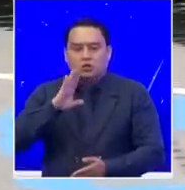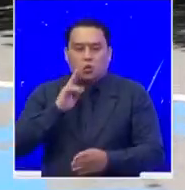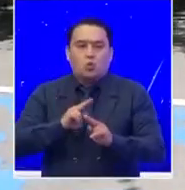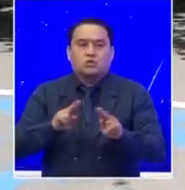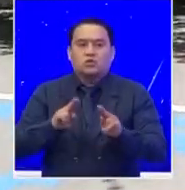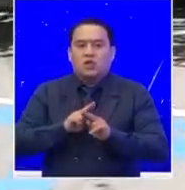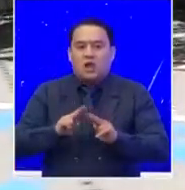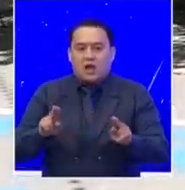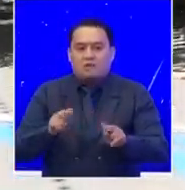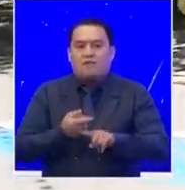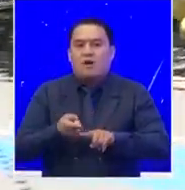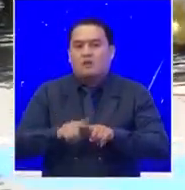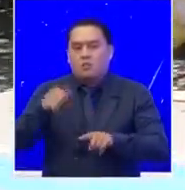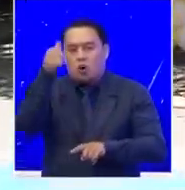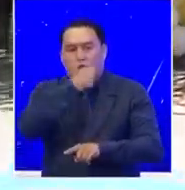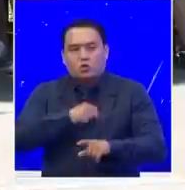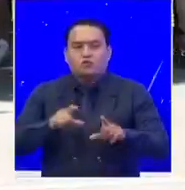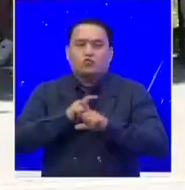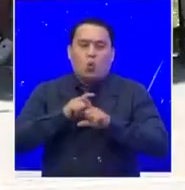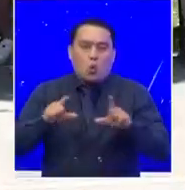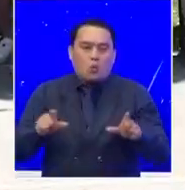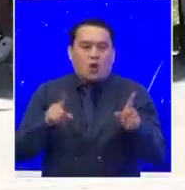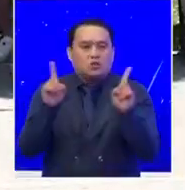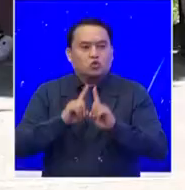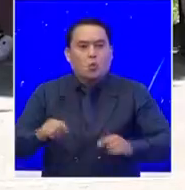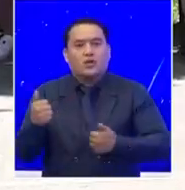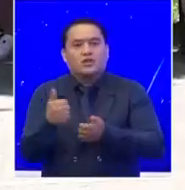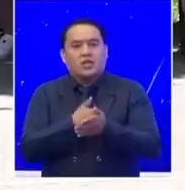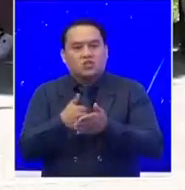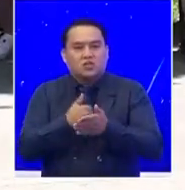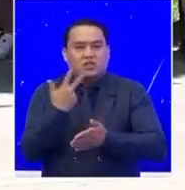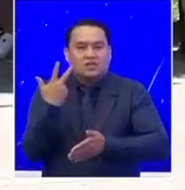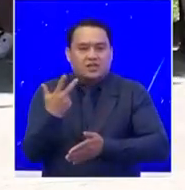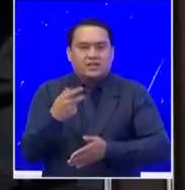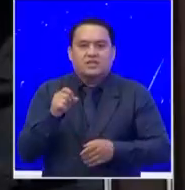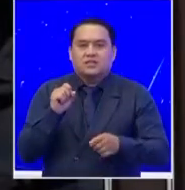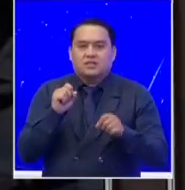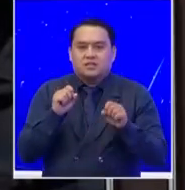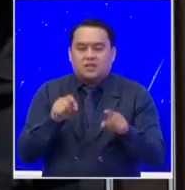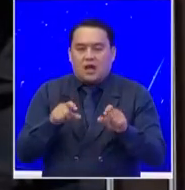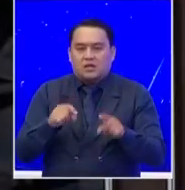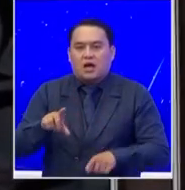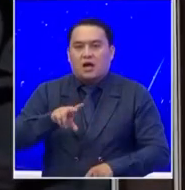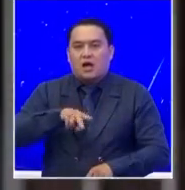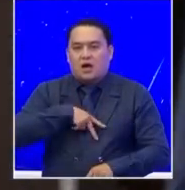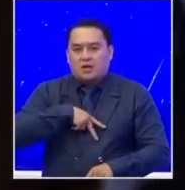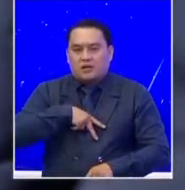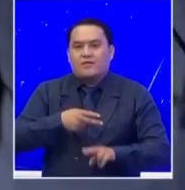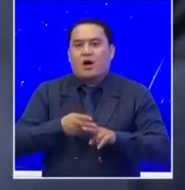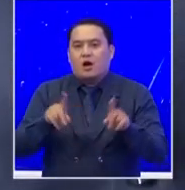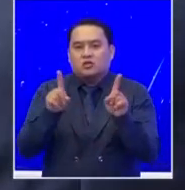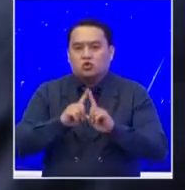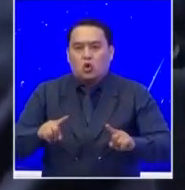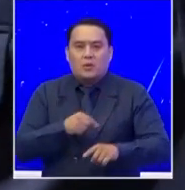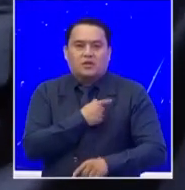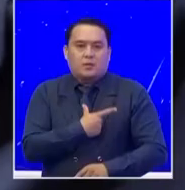школы. В этом году для учебного заведения особым достижением стали 3 обладателя Алтынбелгі и 2 ученика с дипломом особого